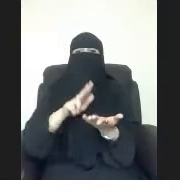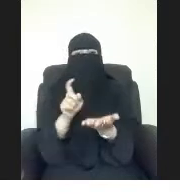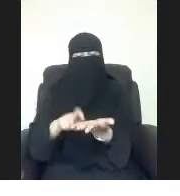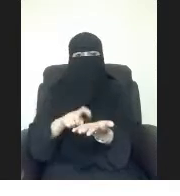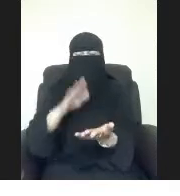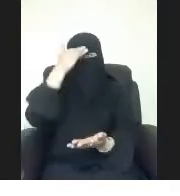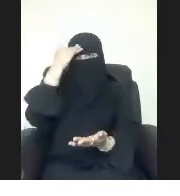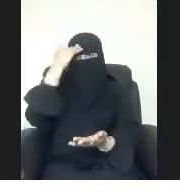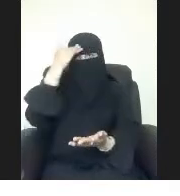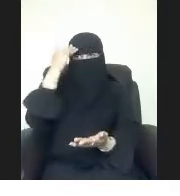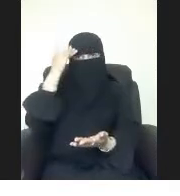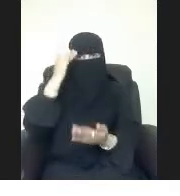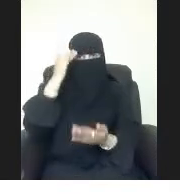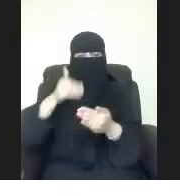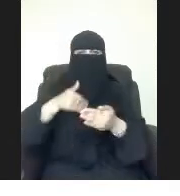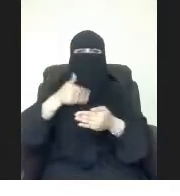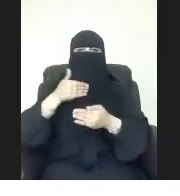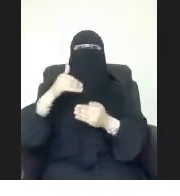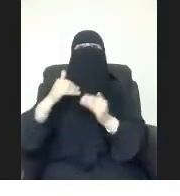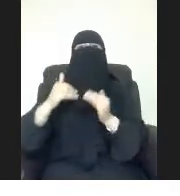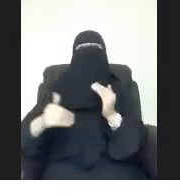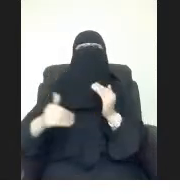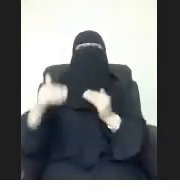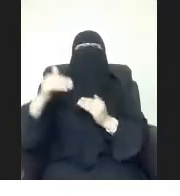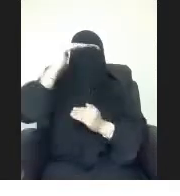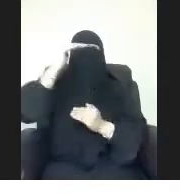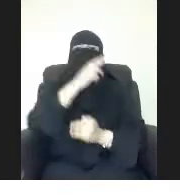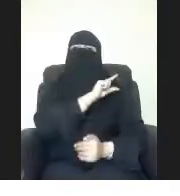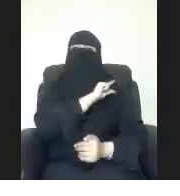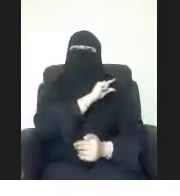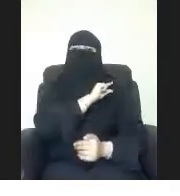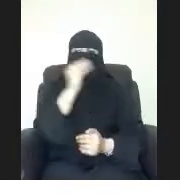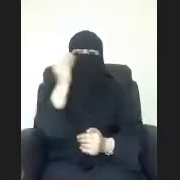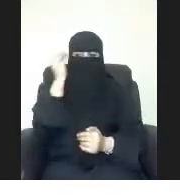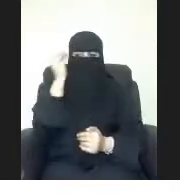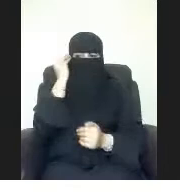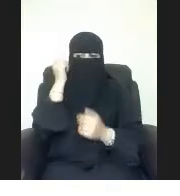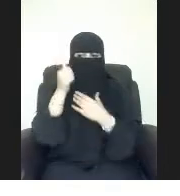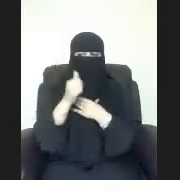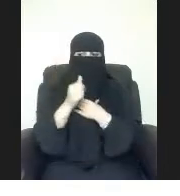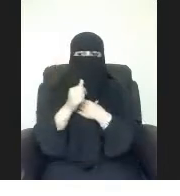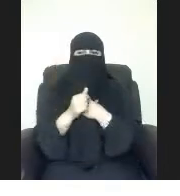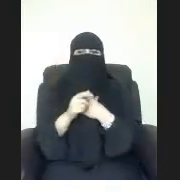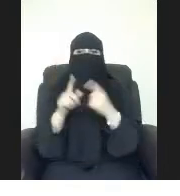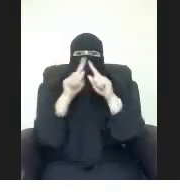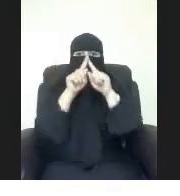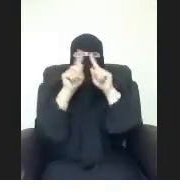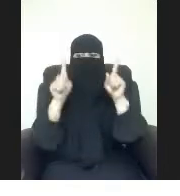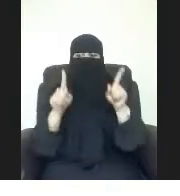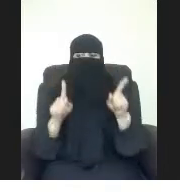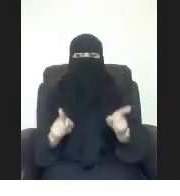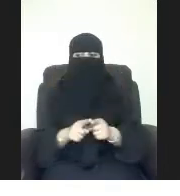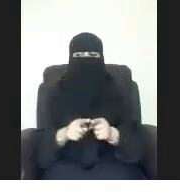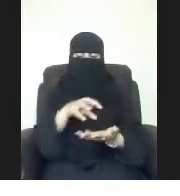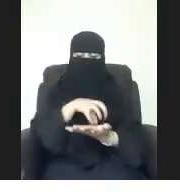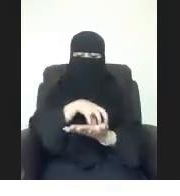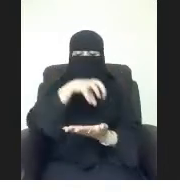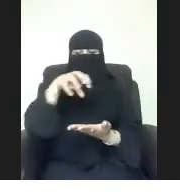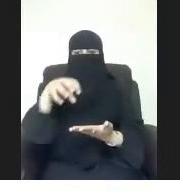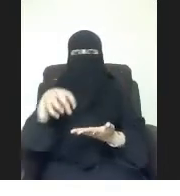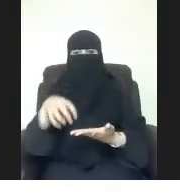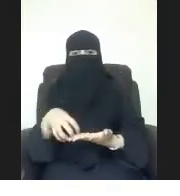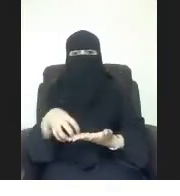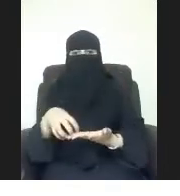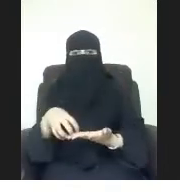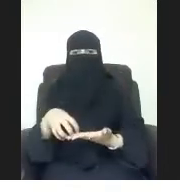الطالب. النموذج الانتقائي مقرر أو أكثر يأخذ الطالب إذا كان مهتم فيه، أو مقرر ليس موجودا في المدرسة، أو